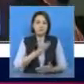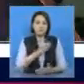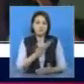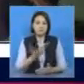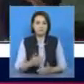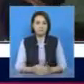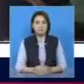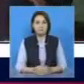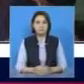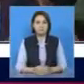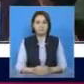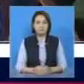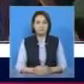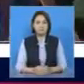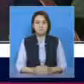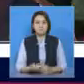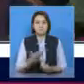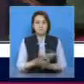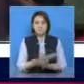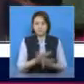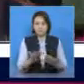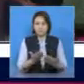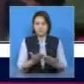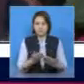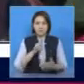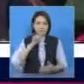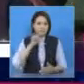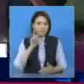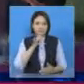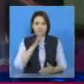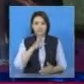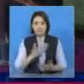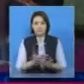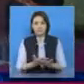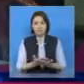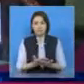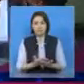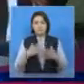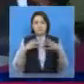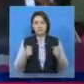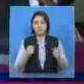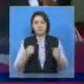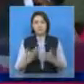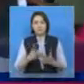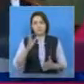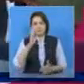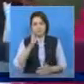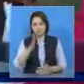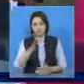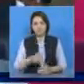сол. Ол сендер үшін, сендер жасындар. Амандықта, саулықта болу